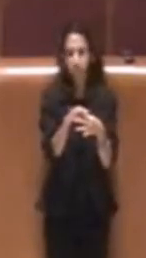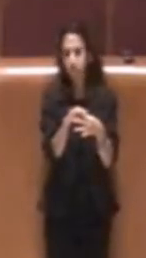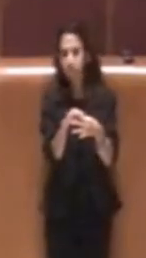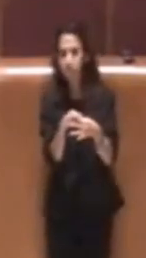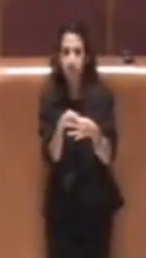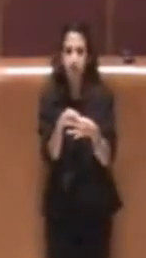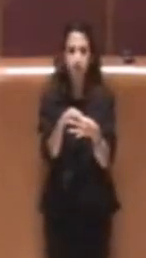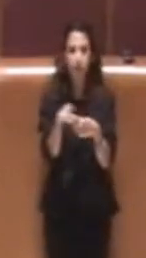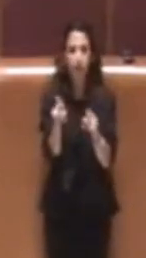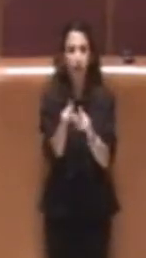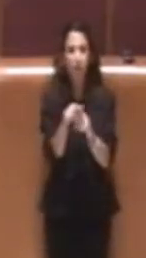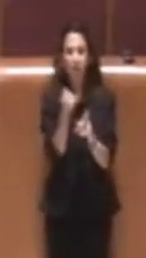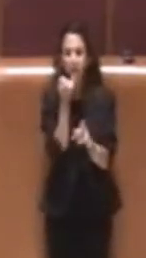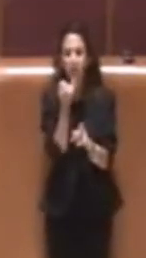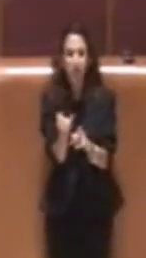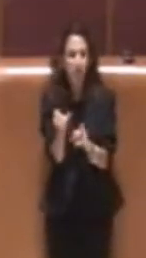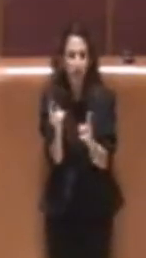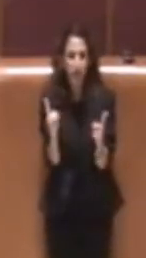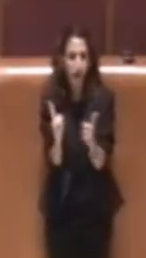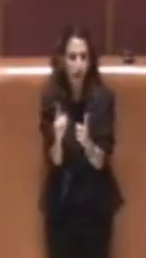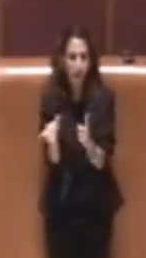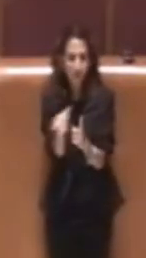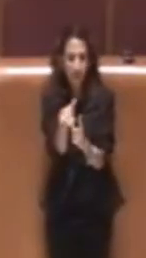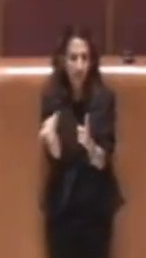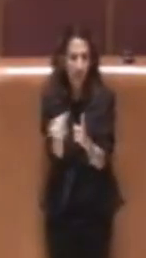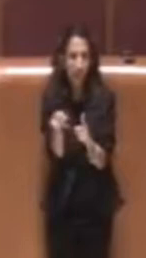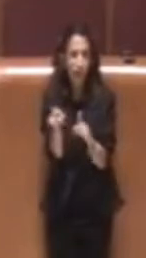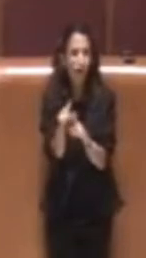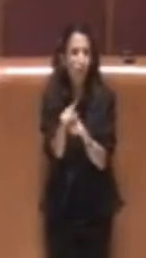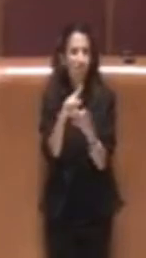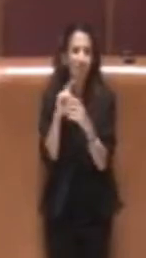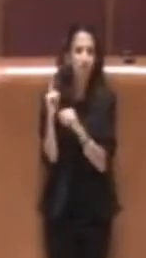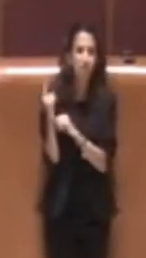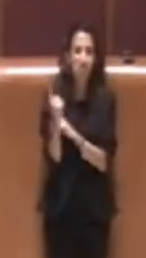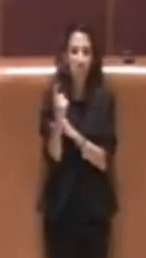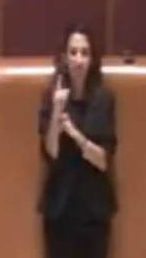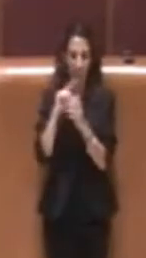un piccolo tratto di strada di una sorta di tangenziale che dal Gra,